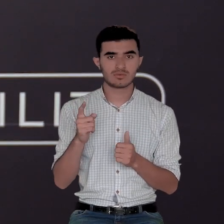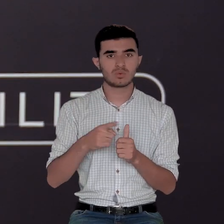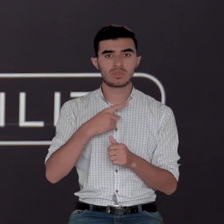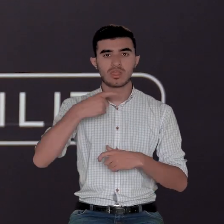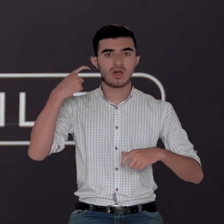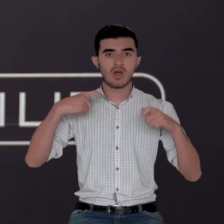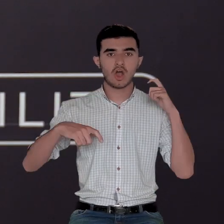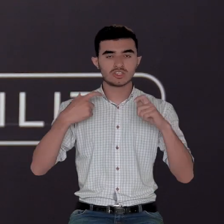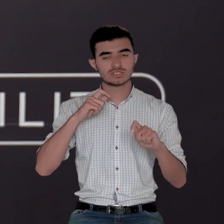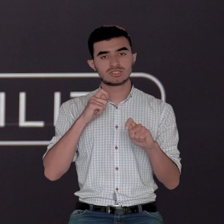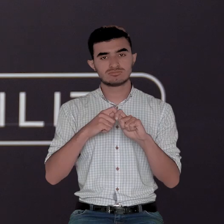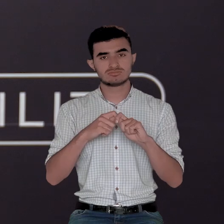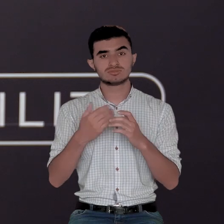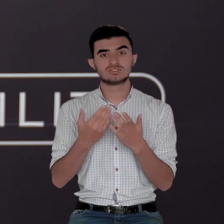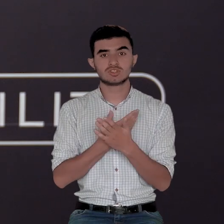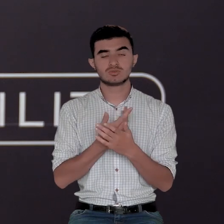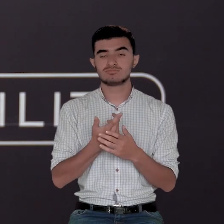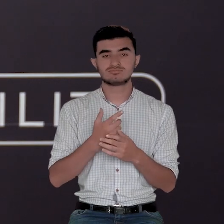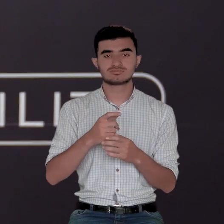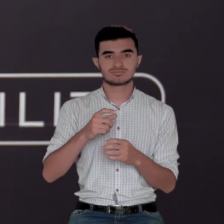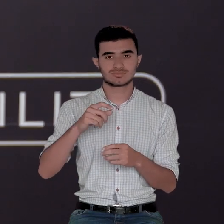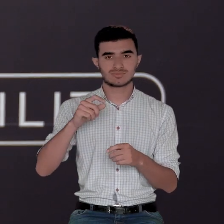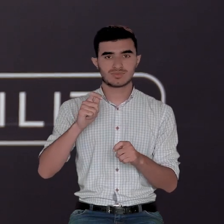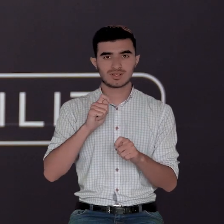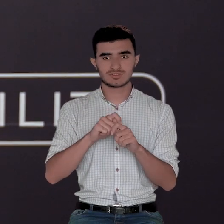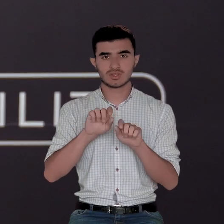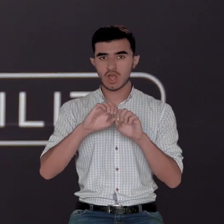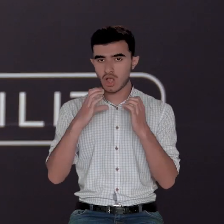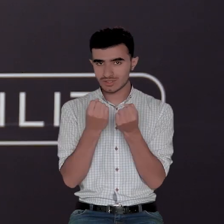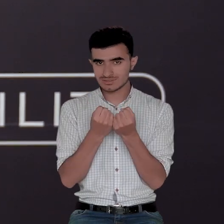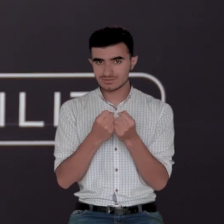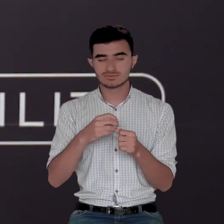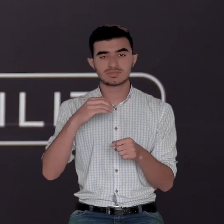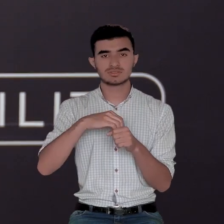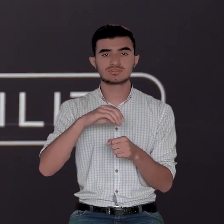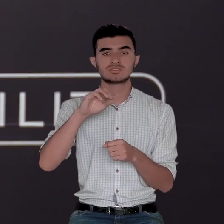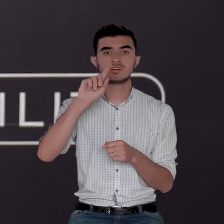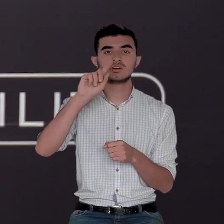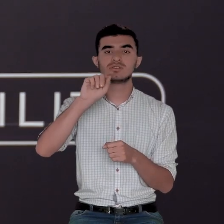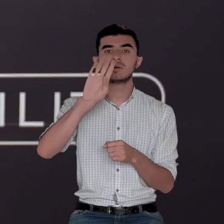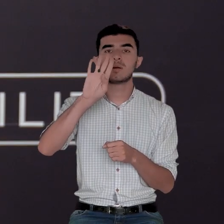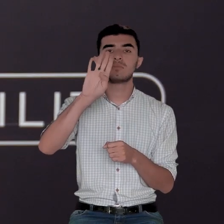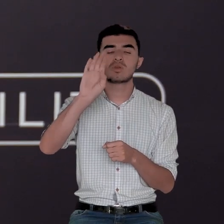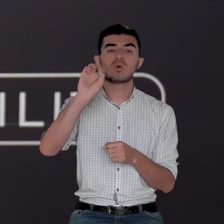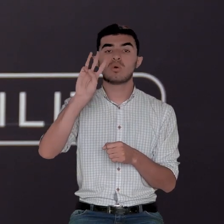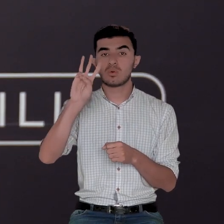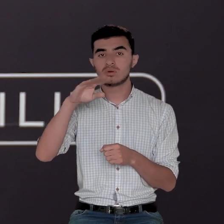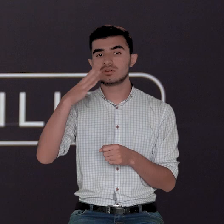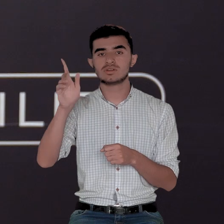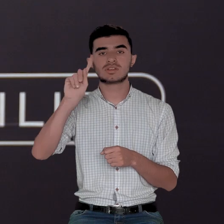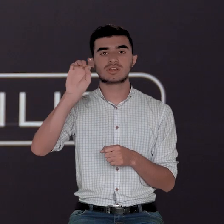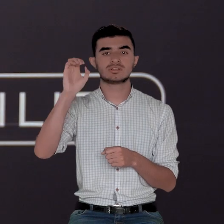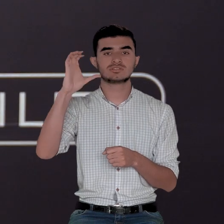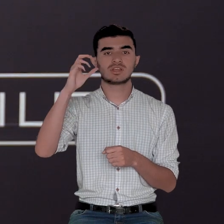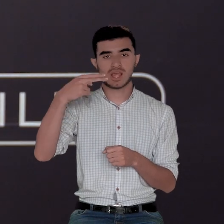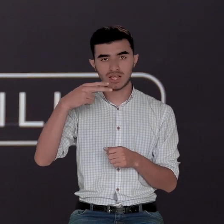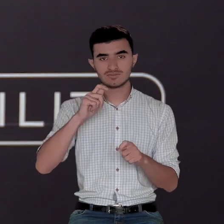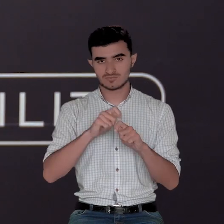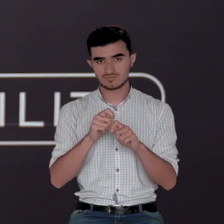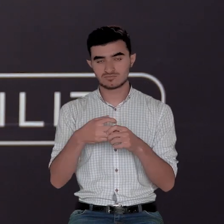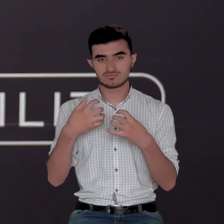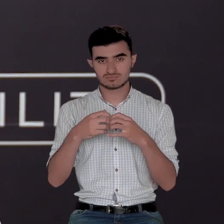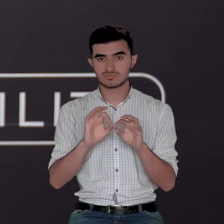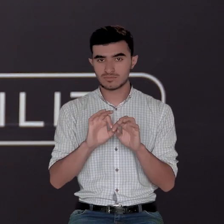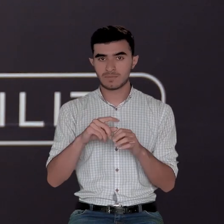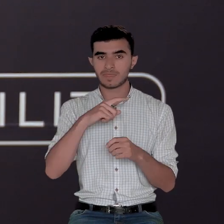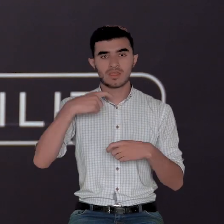बोटेक के नाम से, फ्रॉम बावन टेक्नोलॉजी. सो बोटेक इज़ द नेम ऑफ दैट इंस्टीट्यूट इन ऑस्ट्रेलिया. And